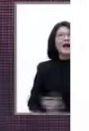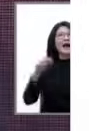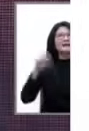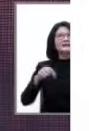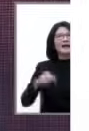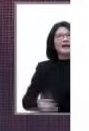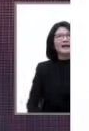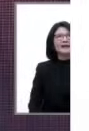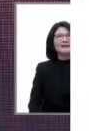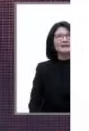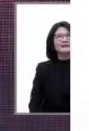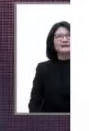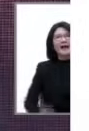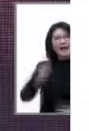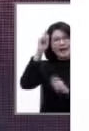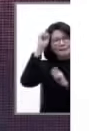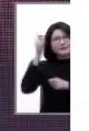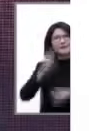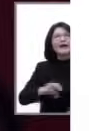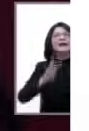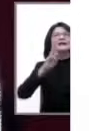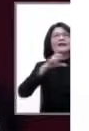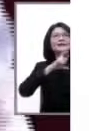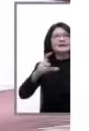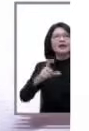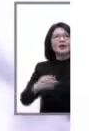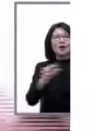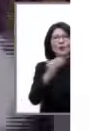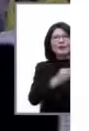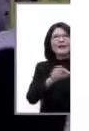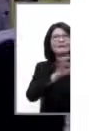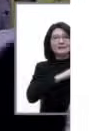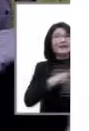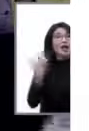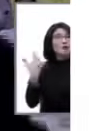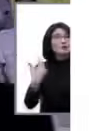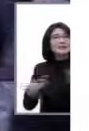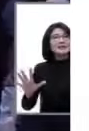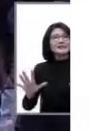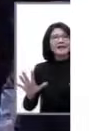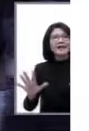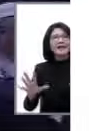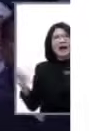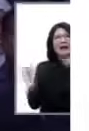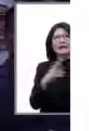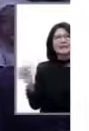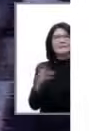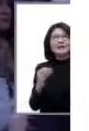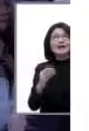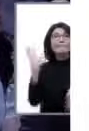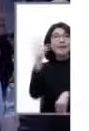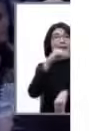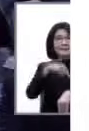defending nah seringkiali yang tidak siap ini yang defending ini kenapa karena Eh kalau attacking itu kan orang punya banyak cara dan